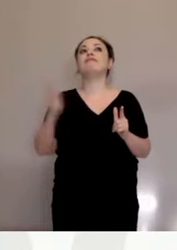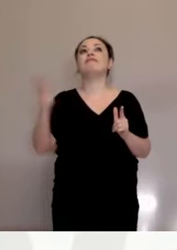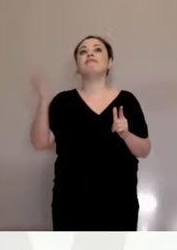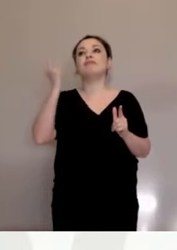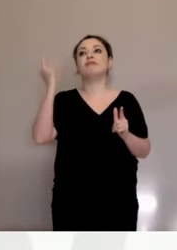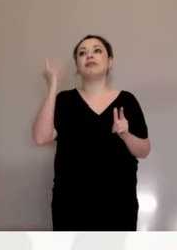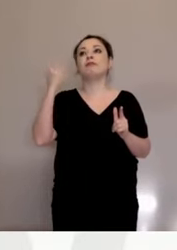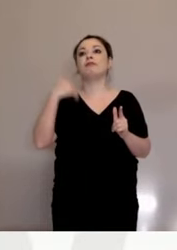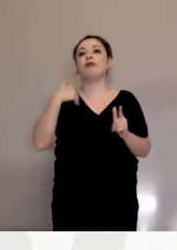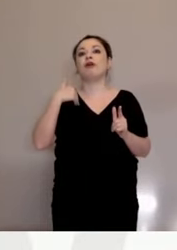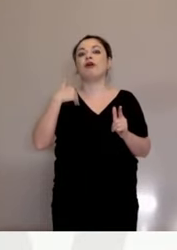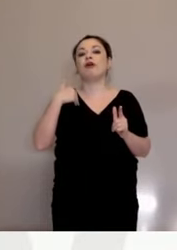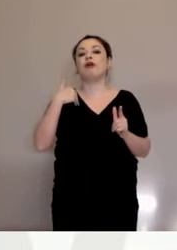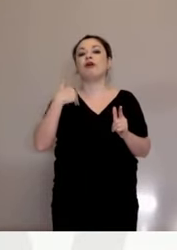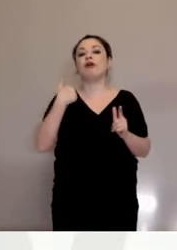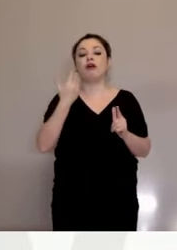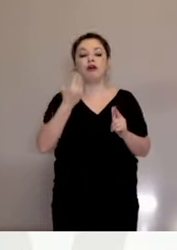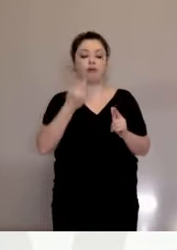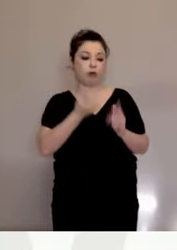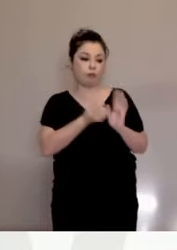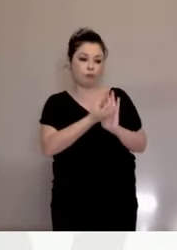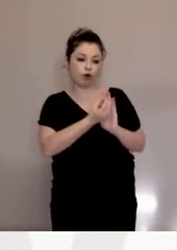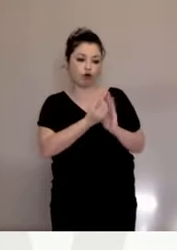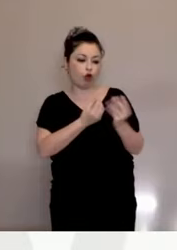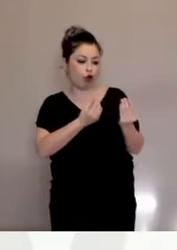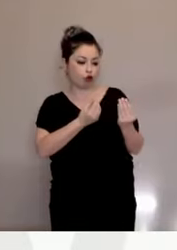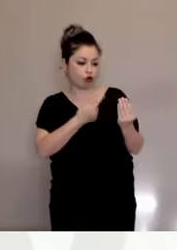questo prodotto, eccetera, eccetera. No.